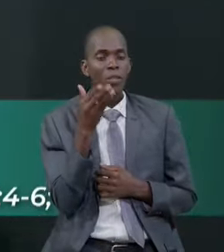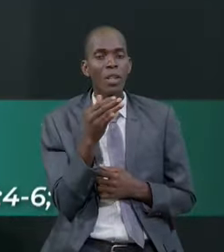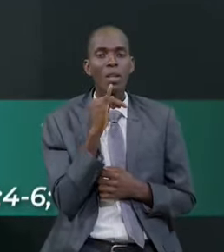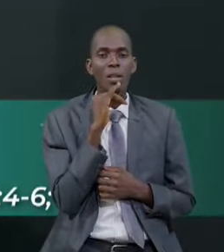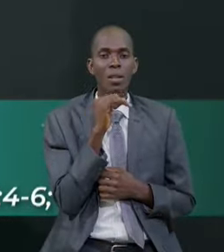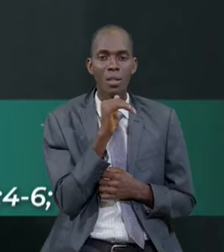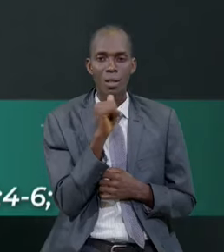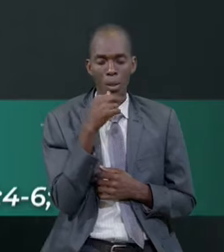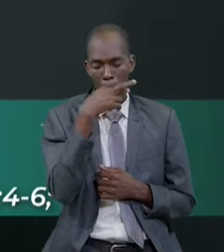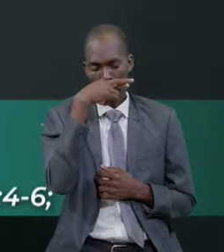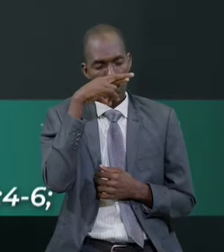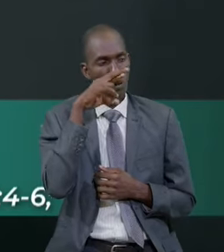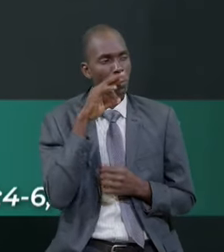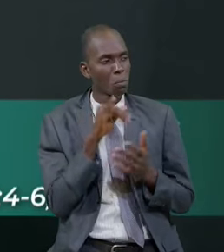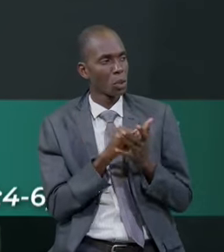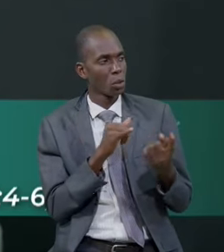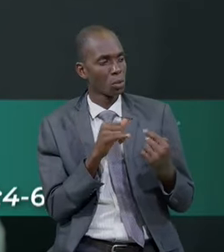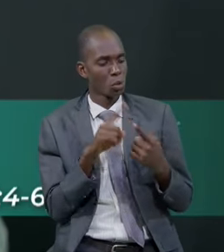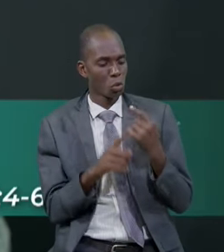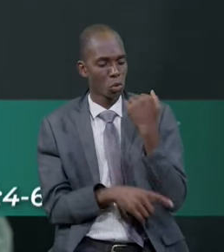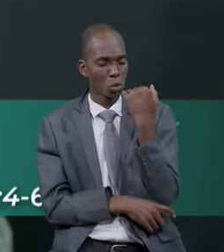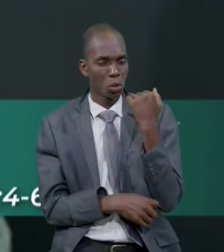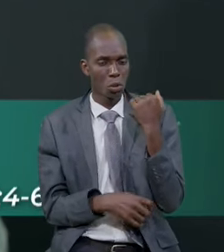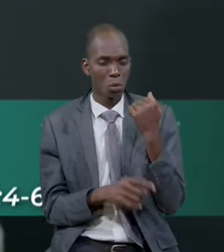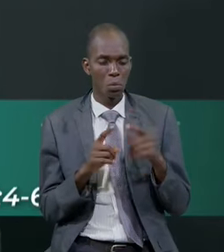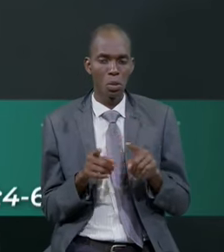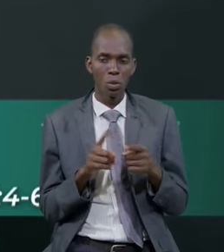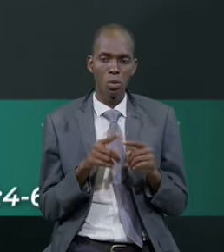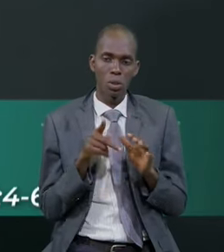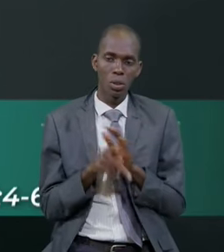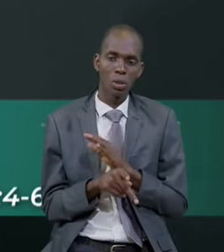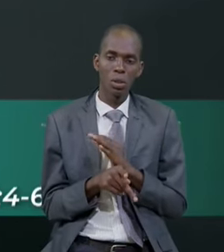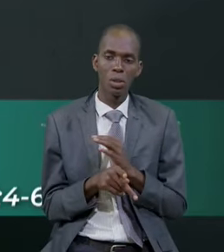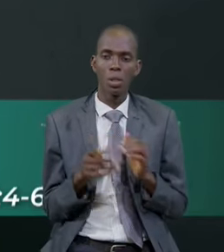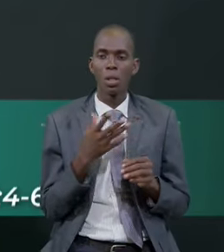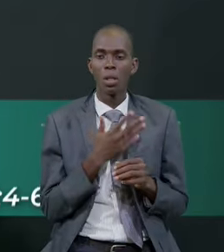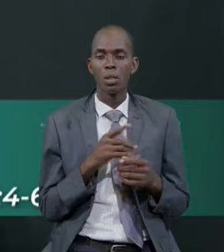il y a un voleur qui vient dérober, égorger et tuer.